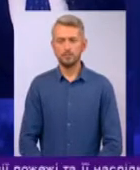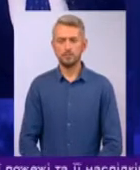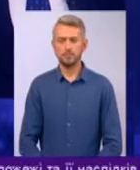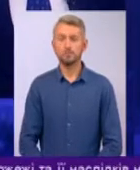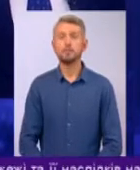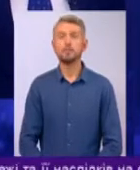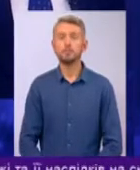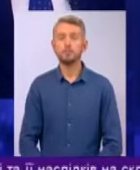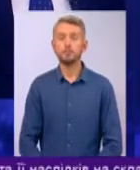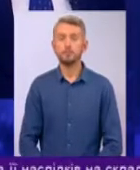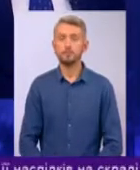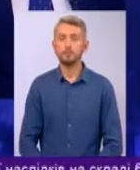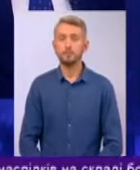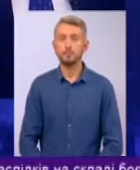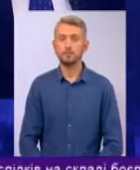Вадима?